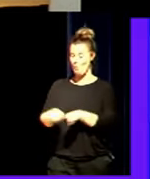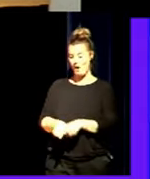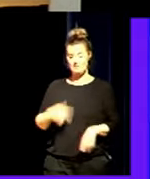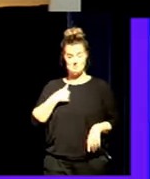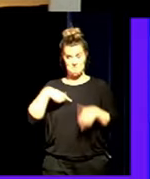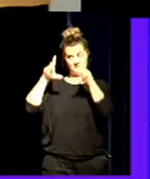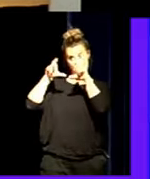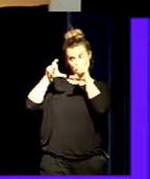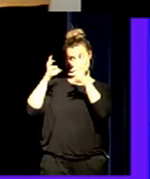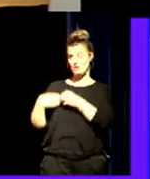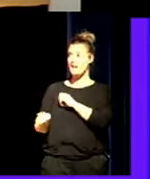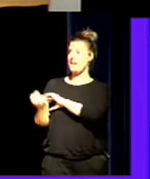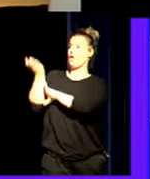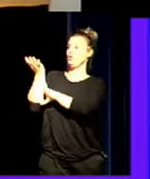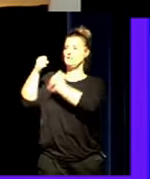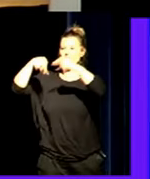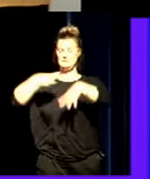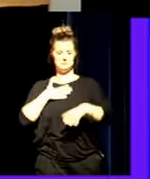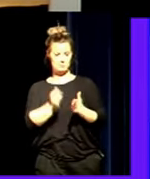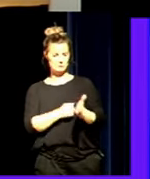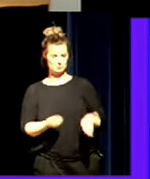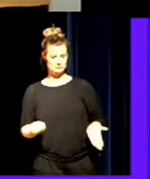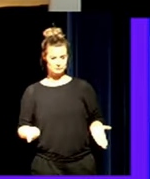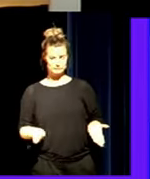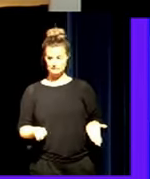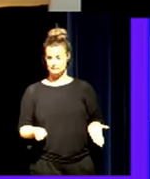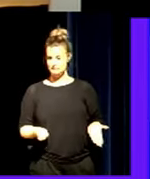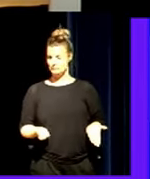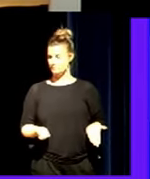ingo, nire baimen gabe.